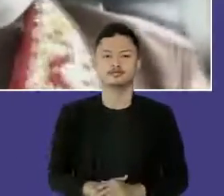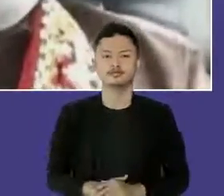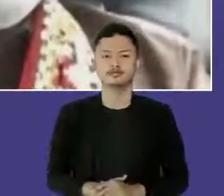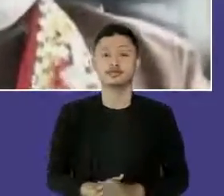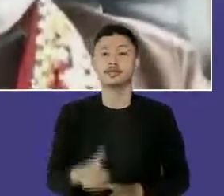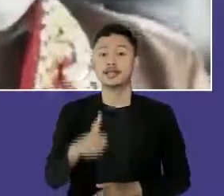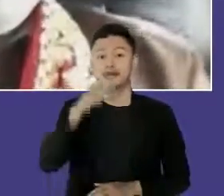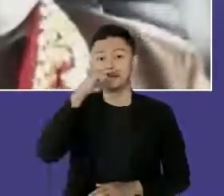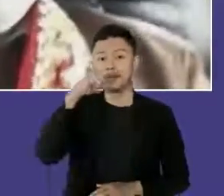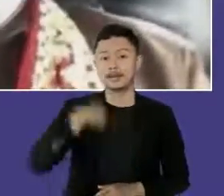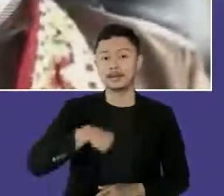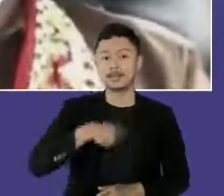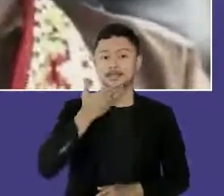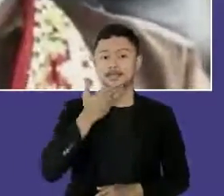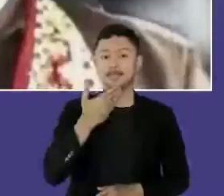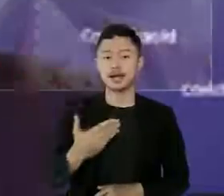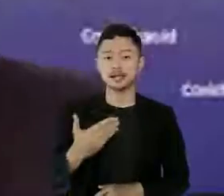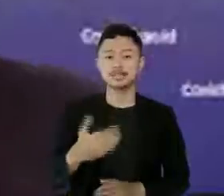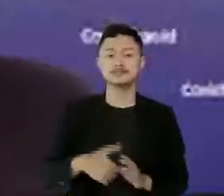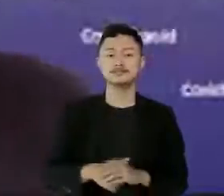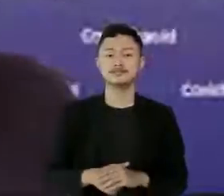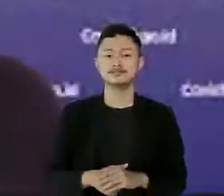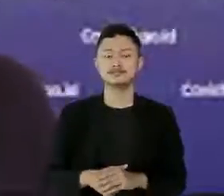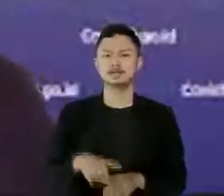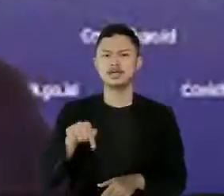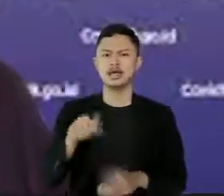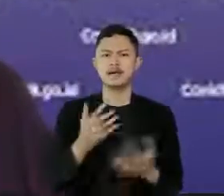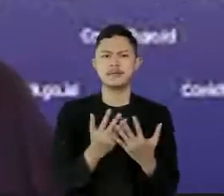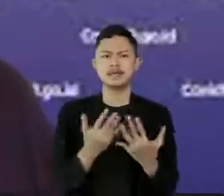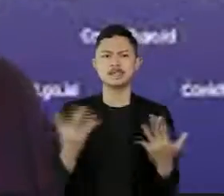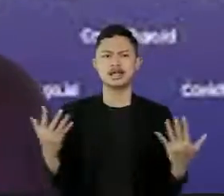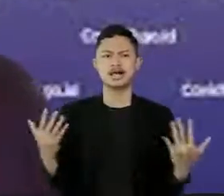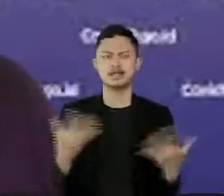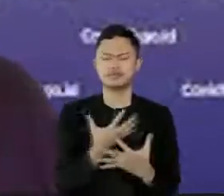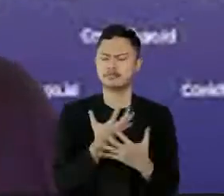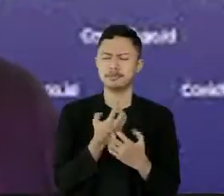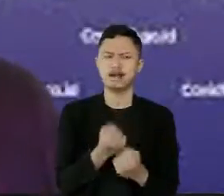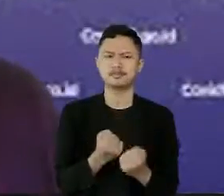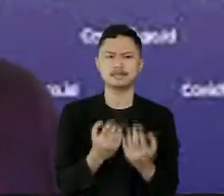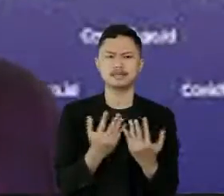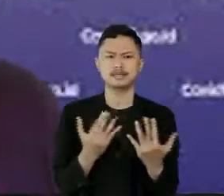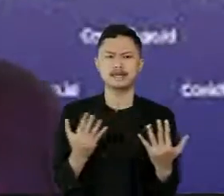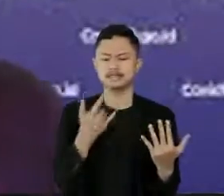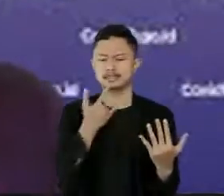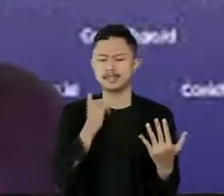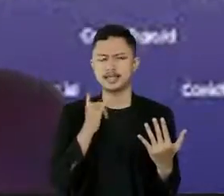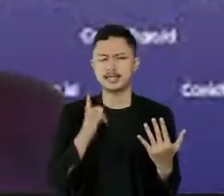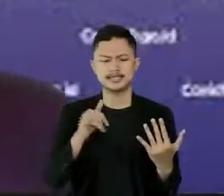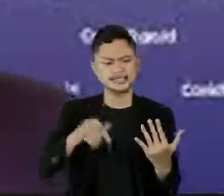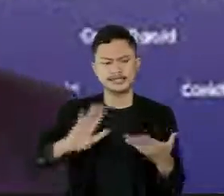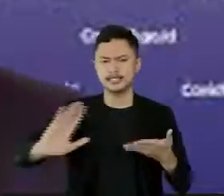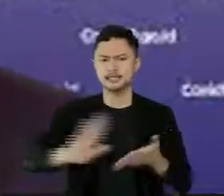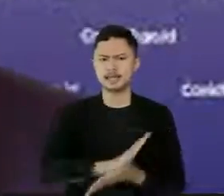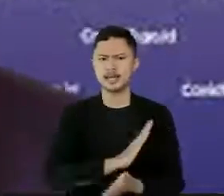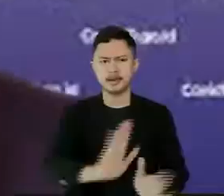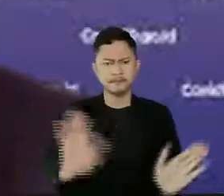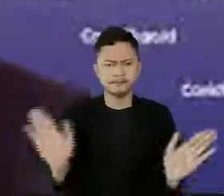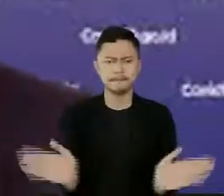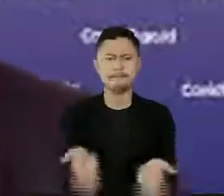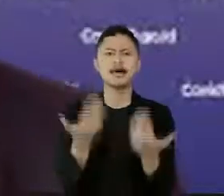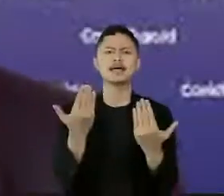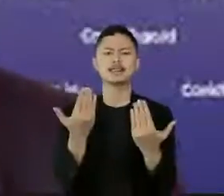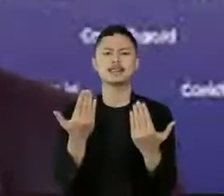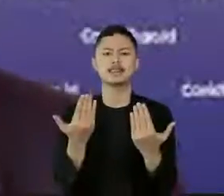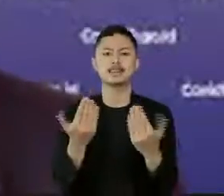lagi ke Pak Menteri dan masyarakat juga berharap tentu saja kebangkitan ini betul-betul